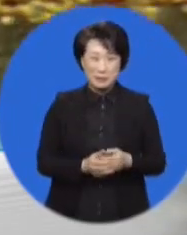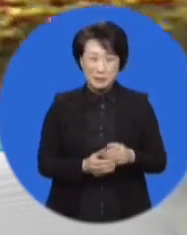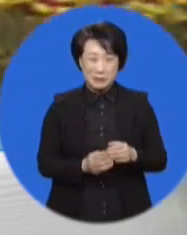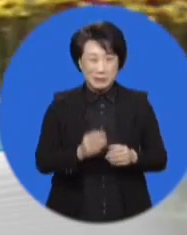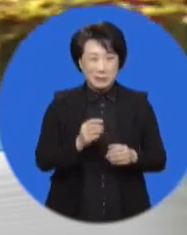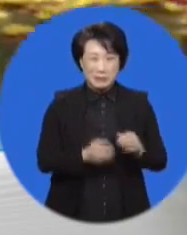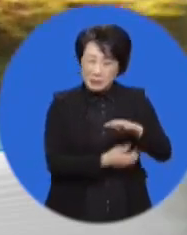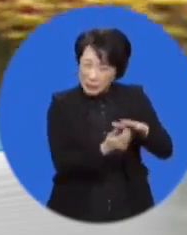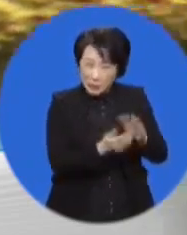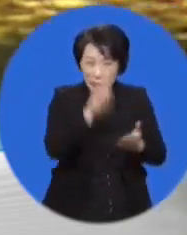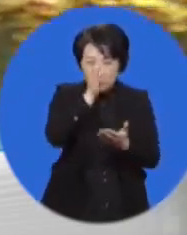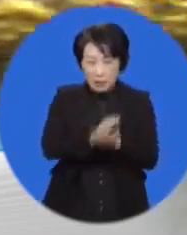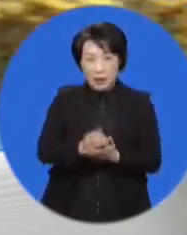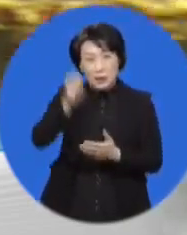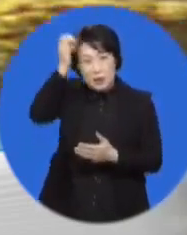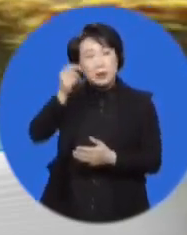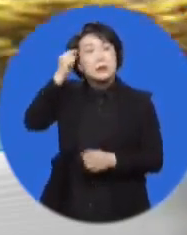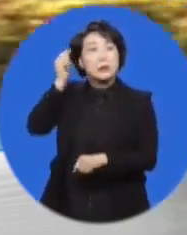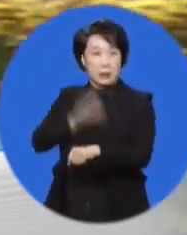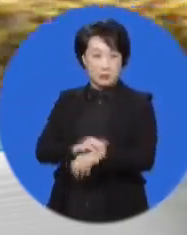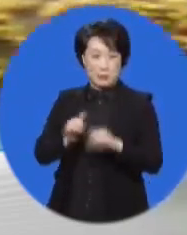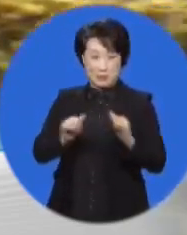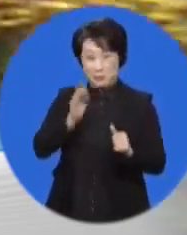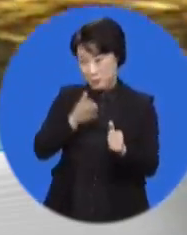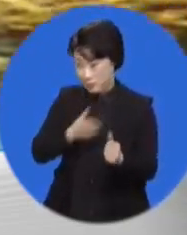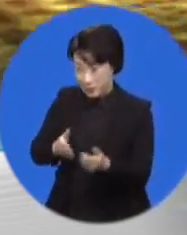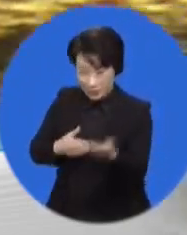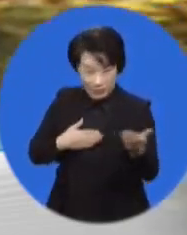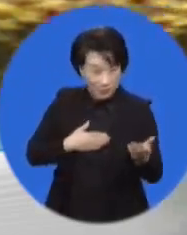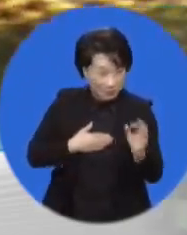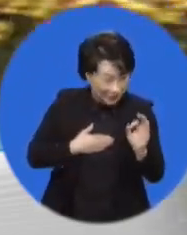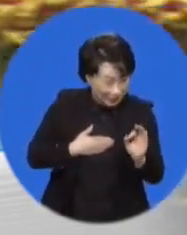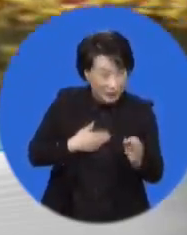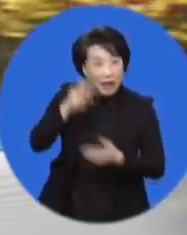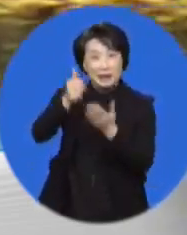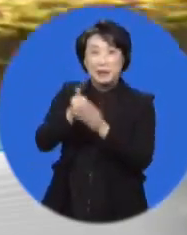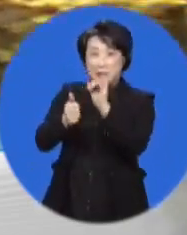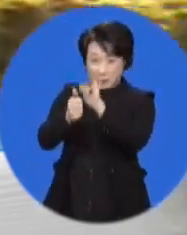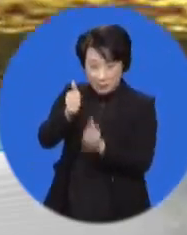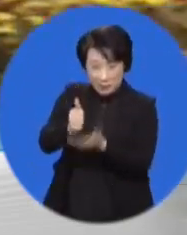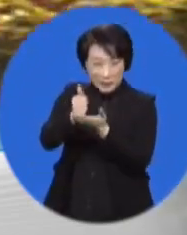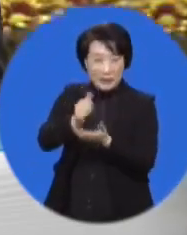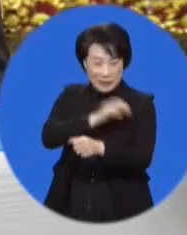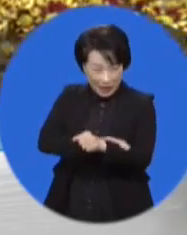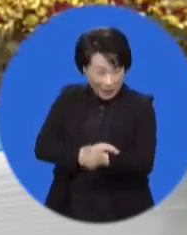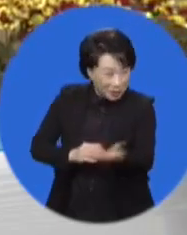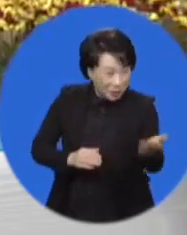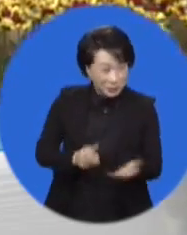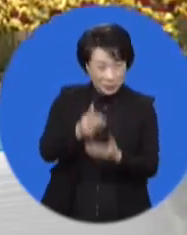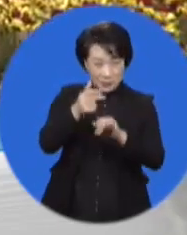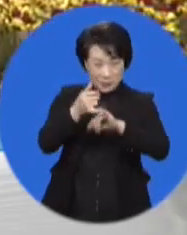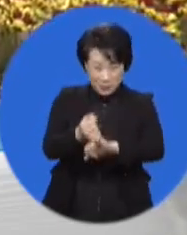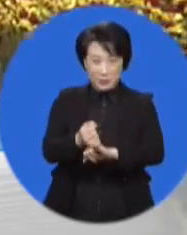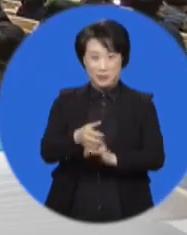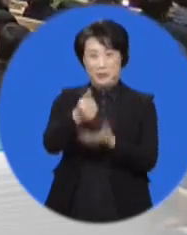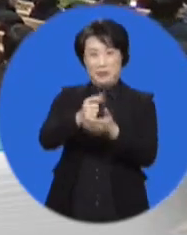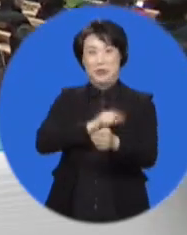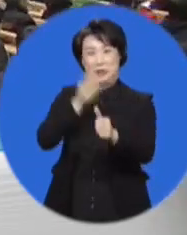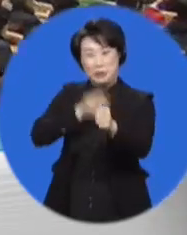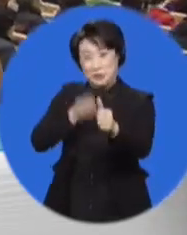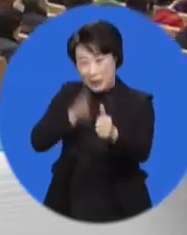말고 영적으로 지혜로운 사람 되어서 하나님 잘 섬기는 여러분 되기를 주님의 이름으로 축원합니다.